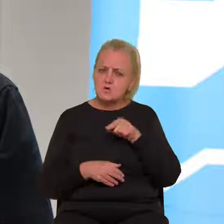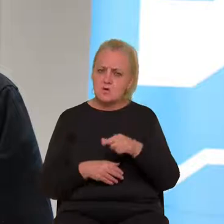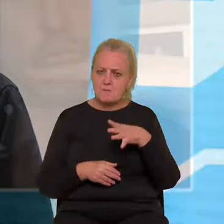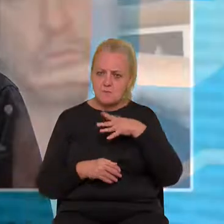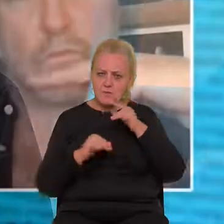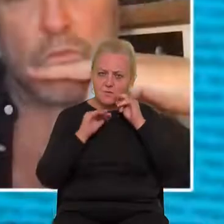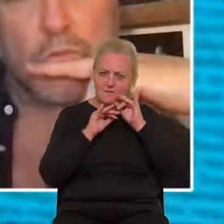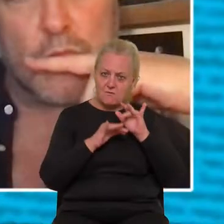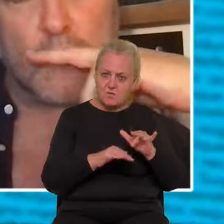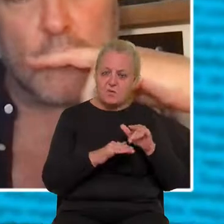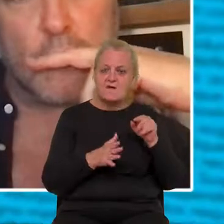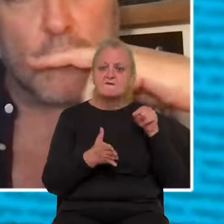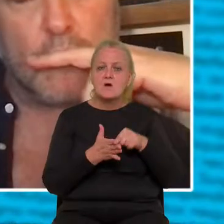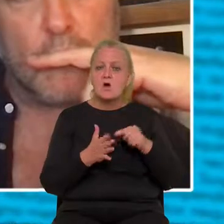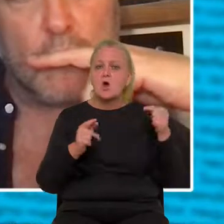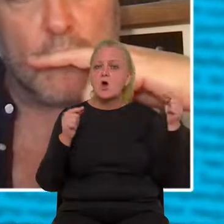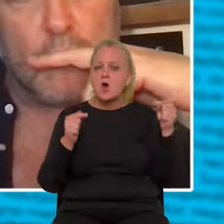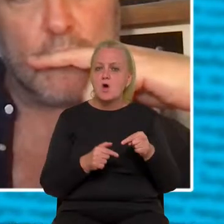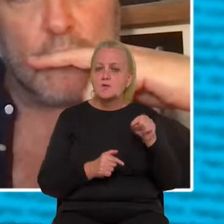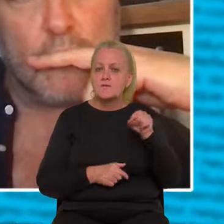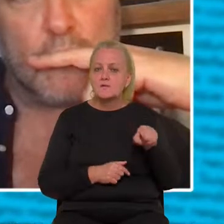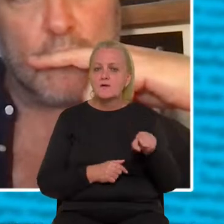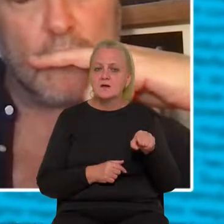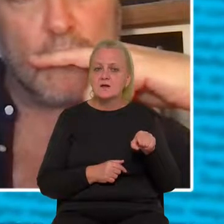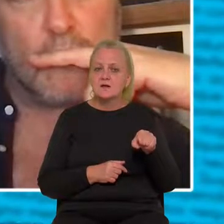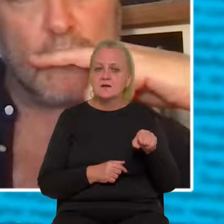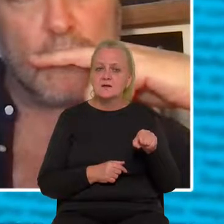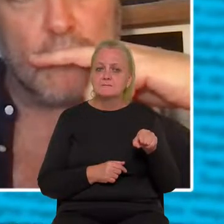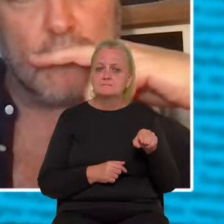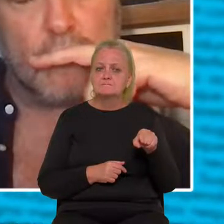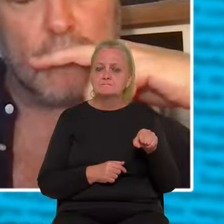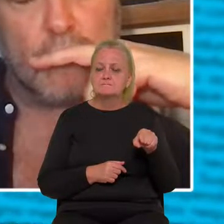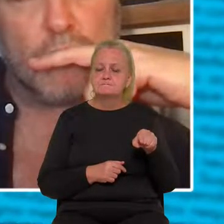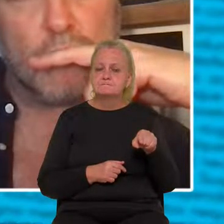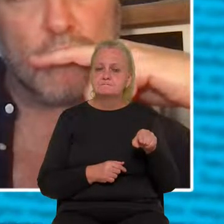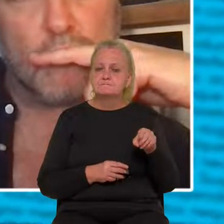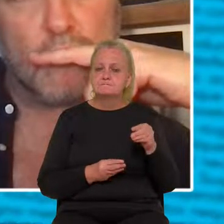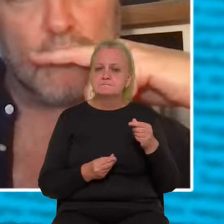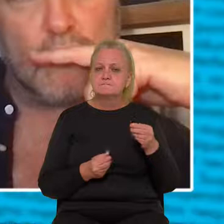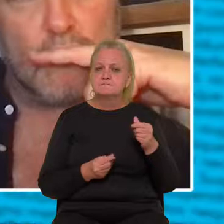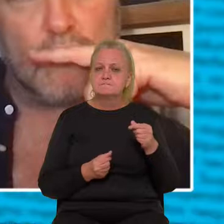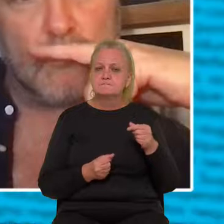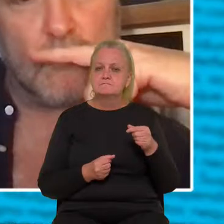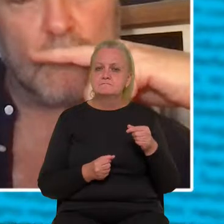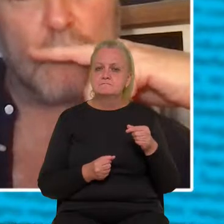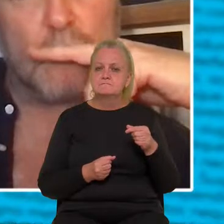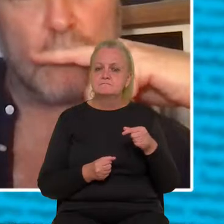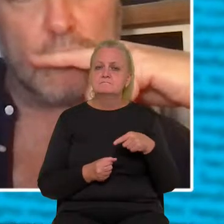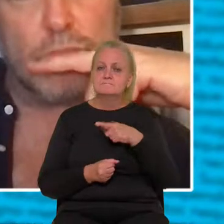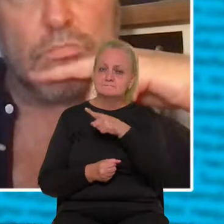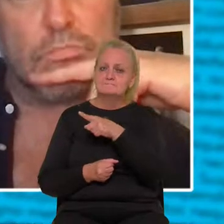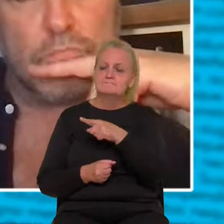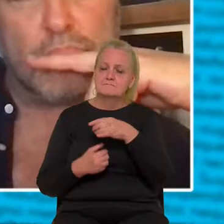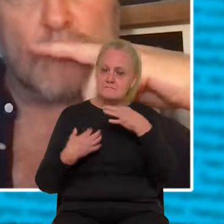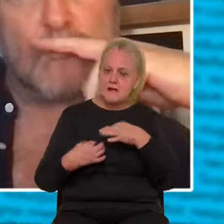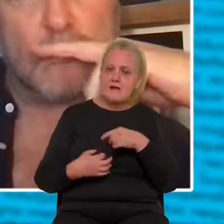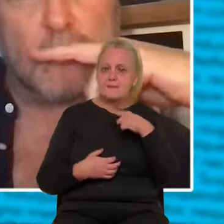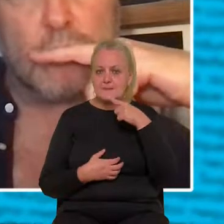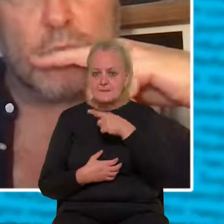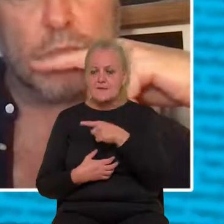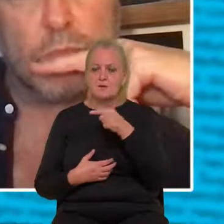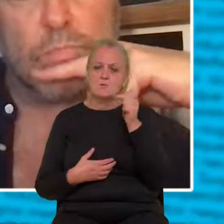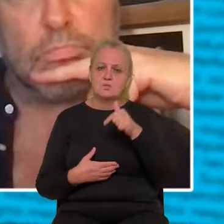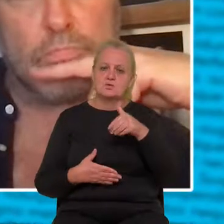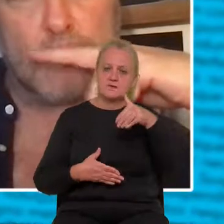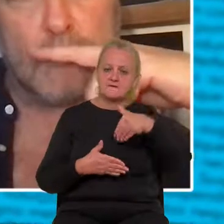na ten konflikt, w którym pan ty musiałeś się wychować, czyli